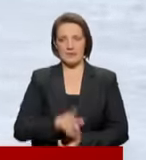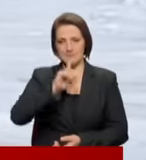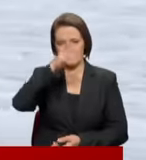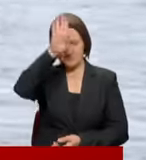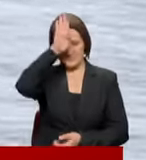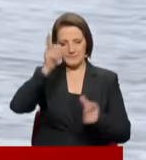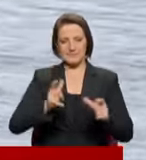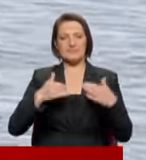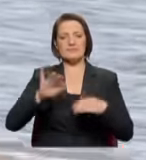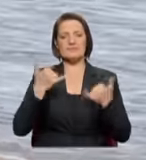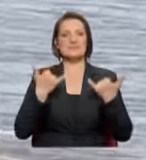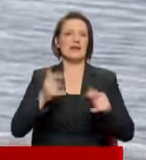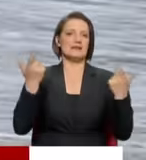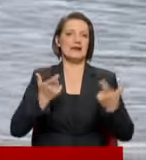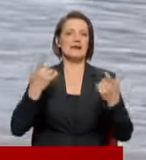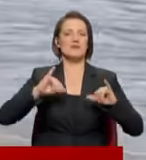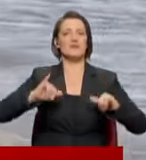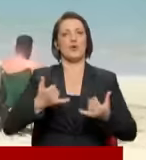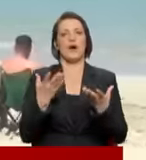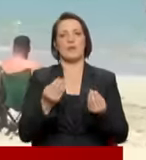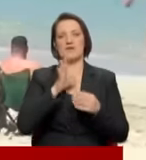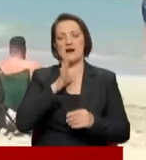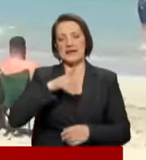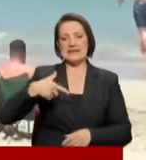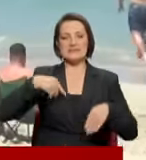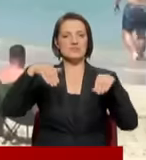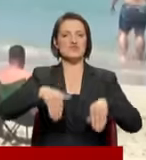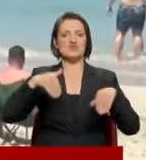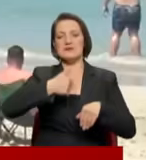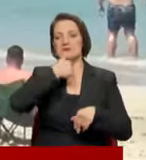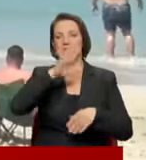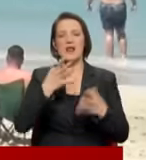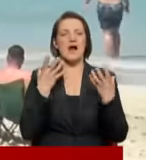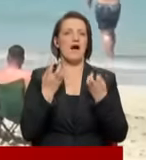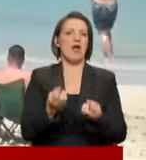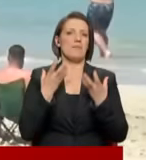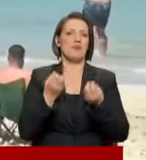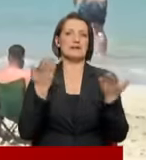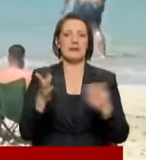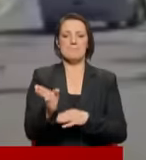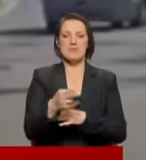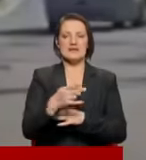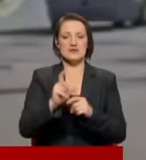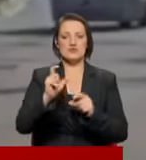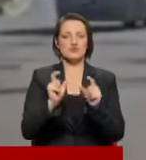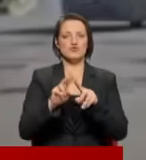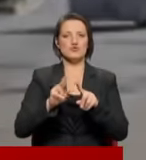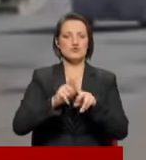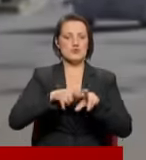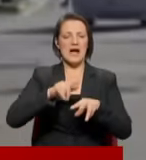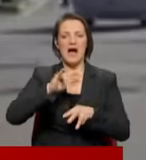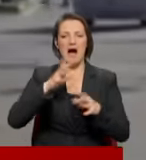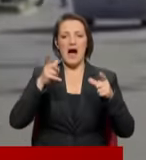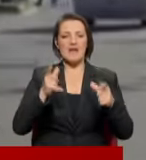Sadece İstanbul değil, tatil beldelerinde de yoğunluk vardı. İzmir Çeşme'de sahiller yine çok kalabalıktı. Balıkesir Cunda Adası en yoğun